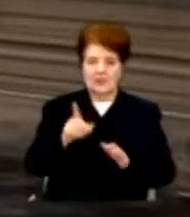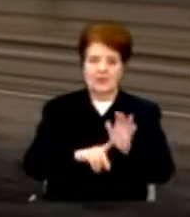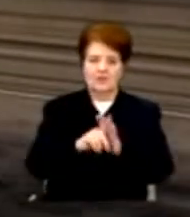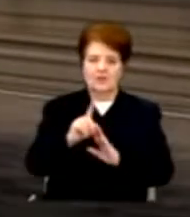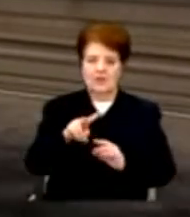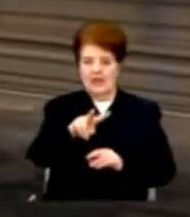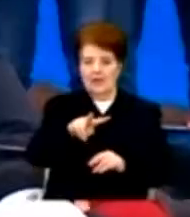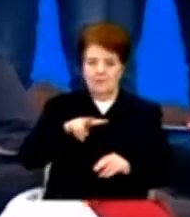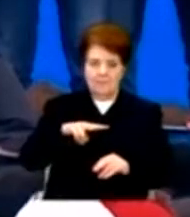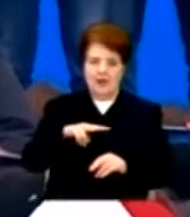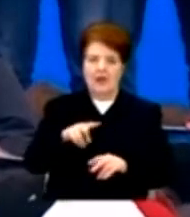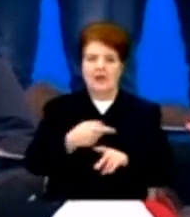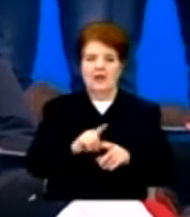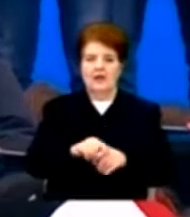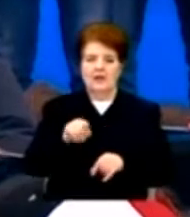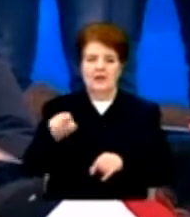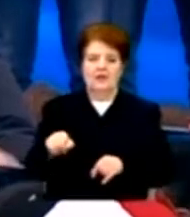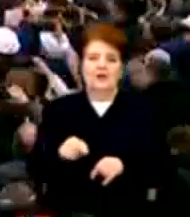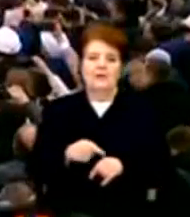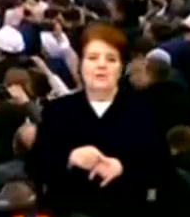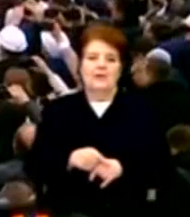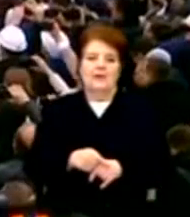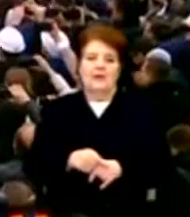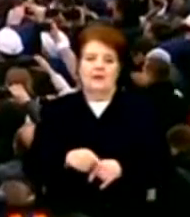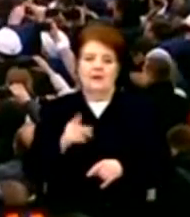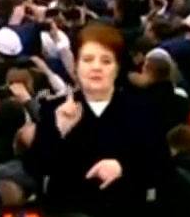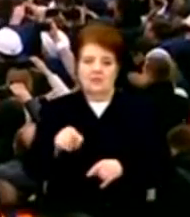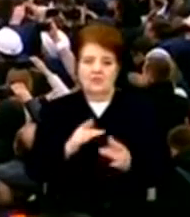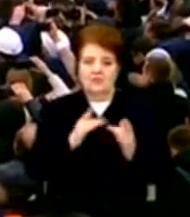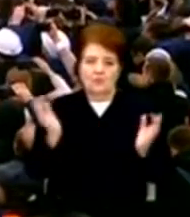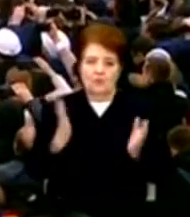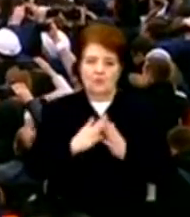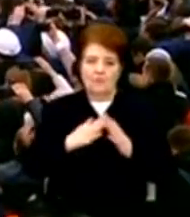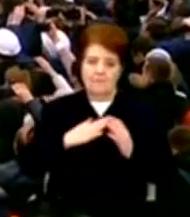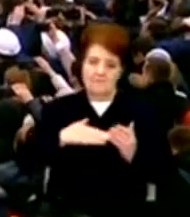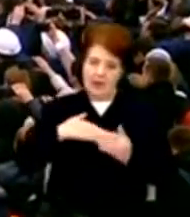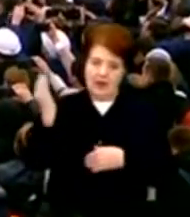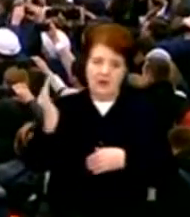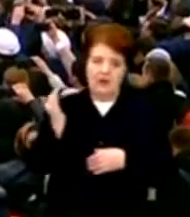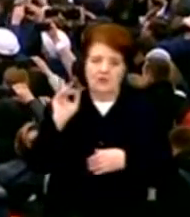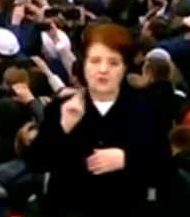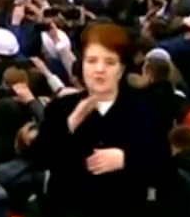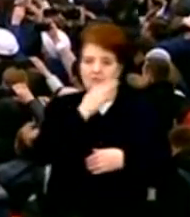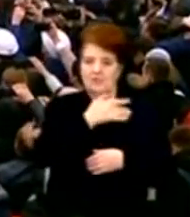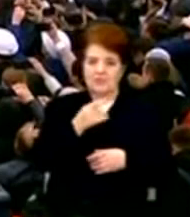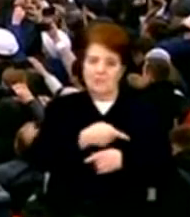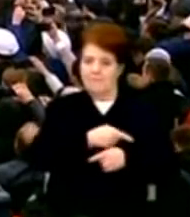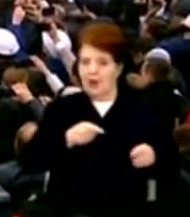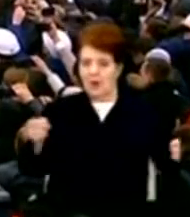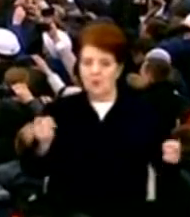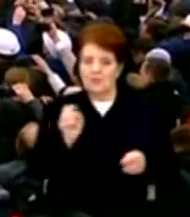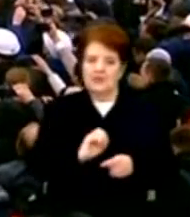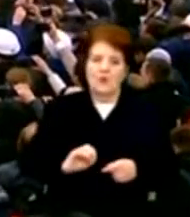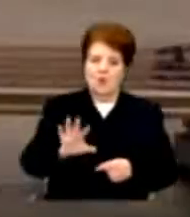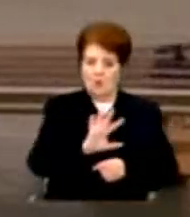linia paralelă destinată traficului rutier. Acest pod este cel mai larg din Rusia și, în același timp, cel mai lung pod din